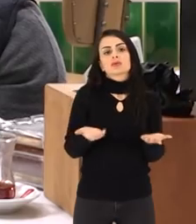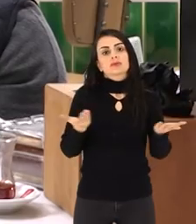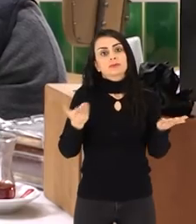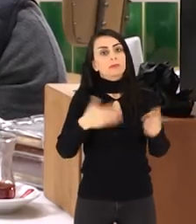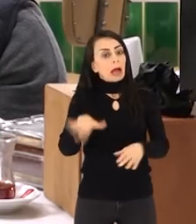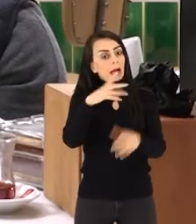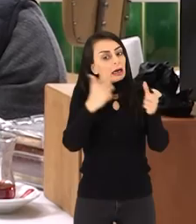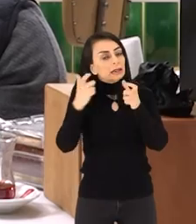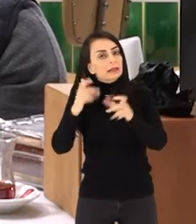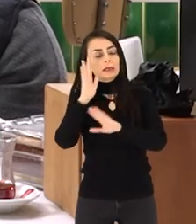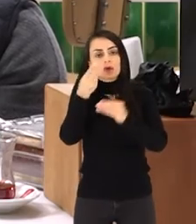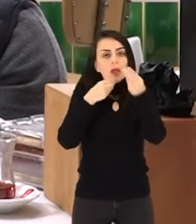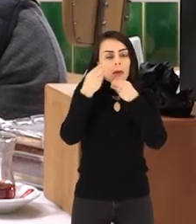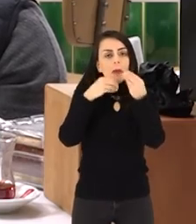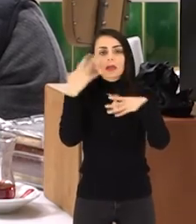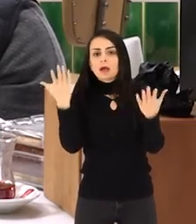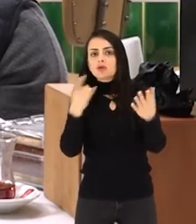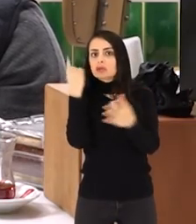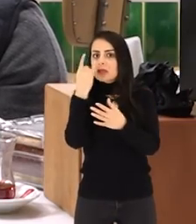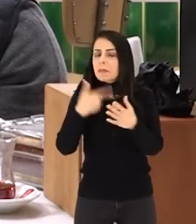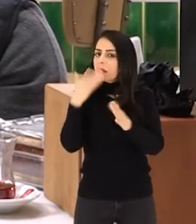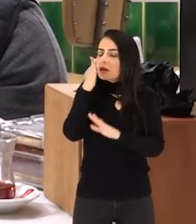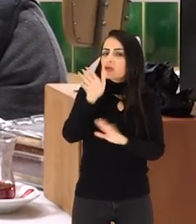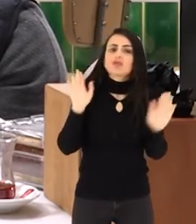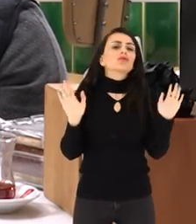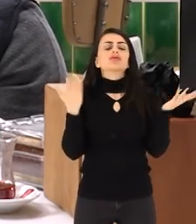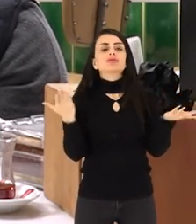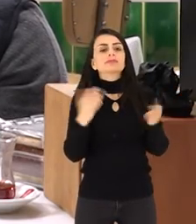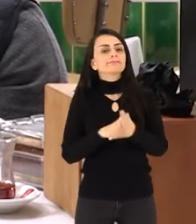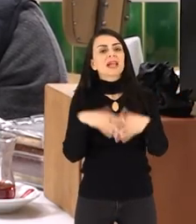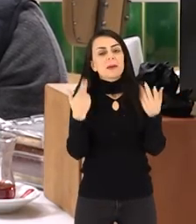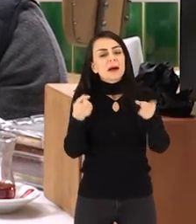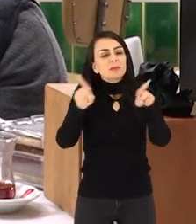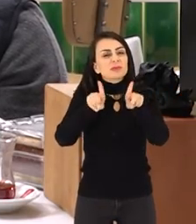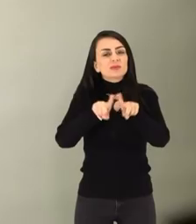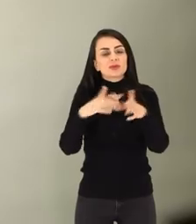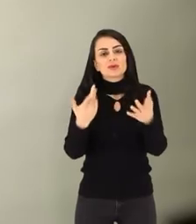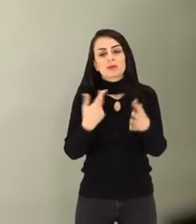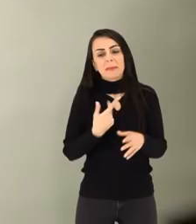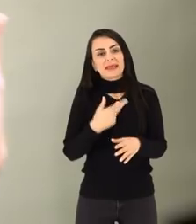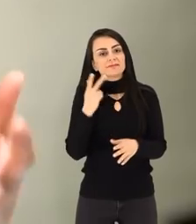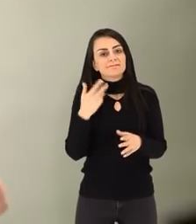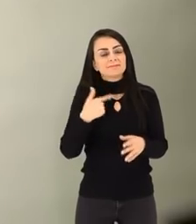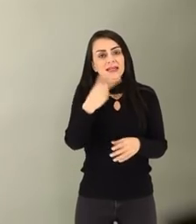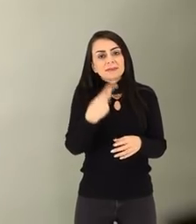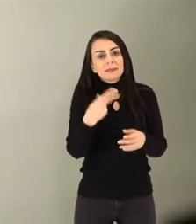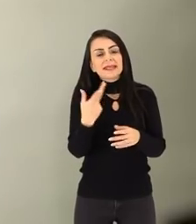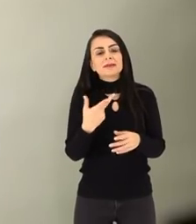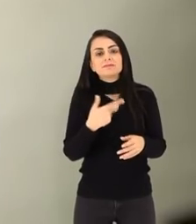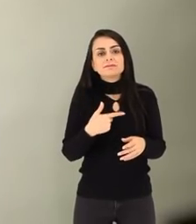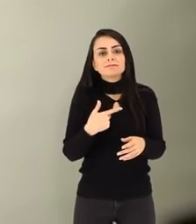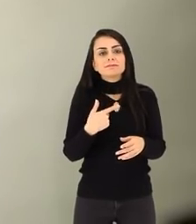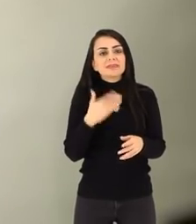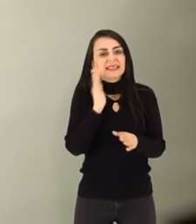yere gidiyoruz, yemek yiyoruz, dışarı çıkıyoruz biliyorsun işte. Evet. Ama buluştuğum yani benim gittiğim ya da bizim gittiğimiz